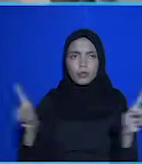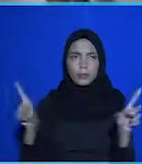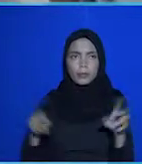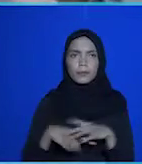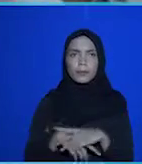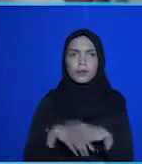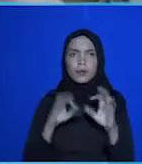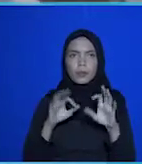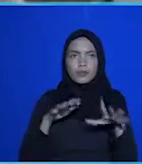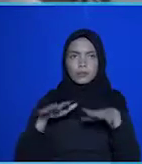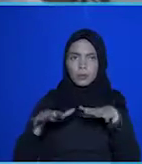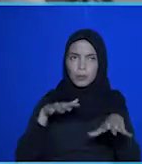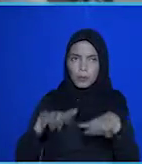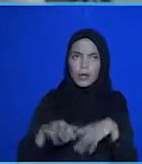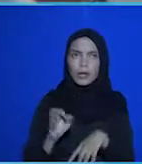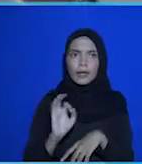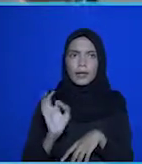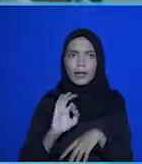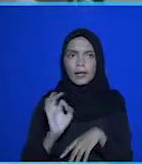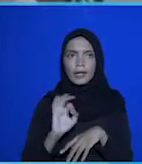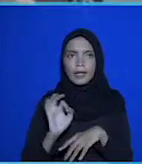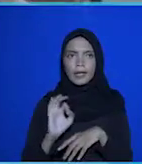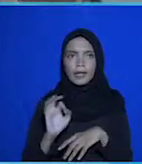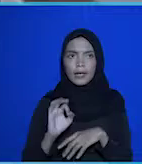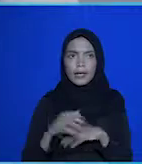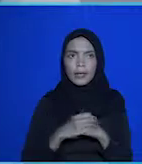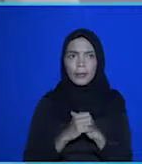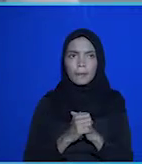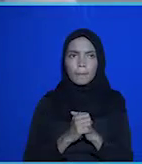Nah, pada saat terjadi gempa awal, kita sudah punya